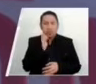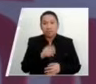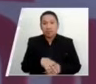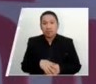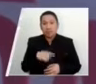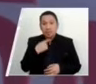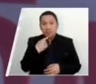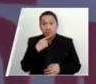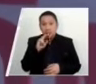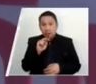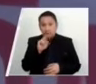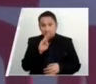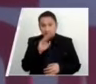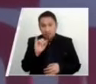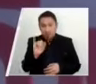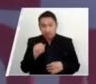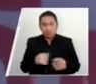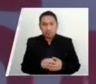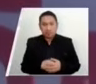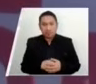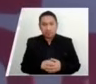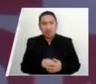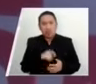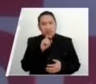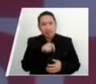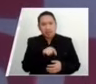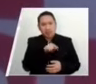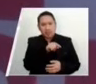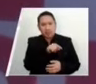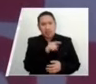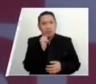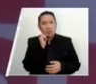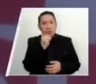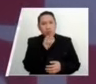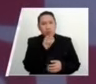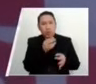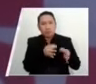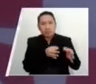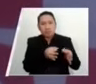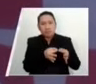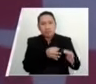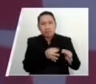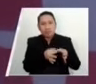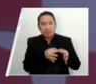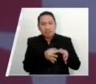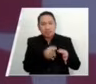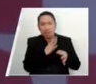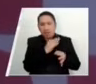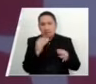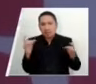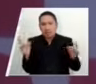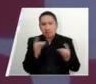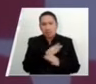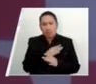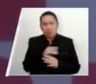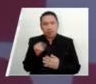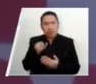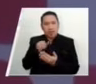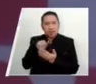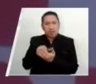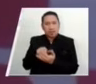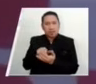sampina, pagpapaliwanagin para riyan ang bise, pati sa reklamong grave threats. Pasunod ng umunoy banta niya sa Pangulo, Unang Ginang